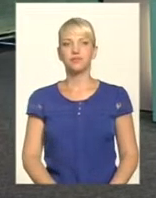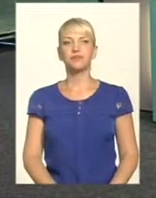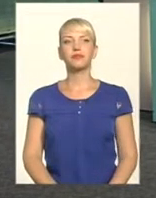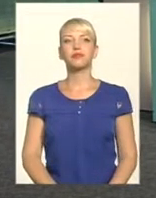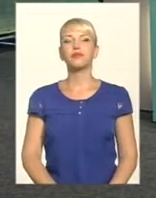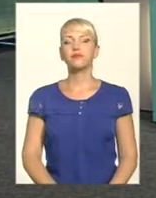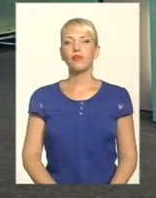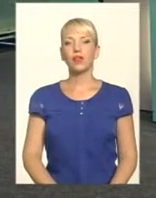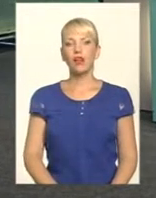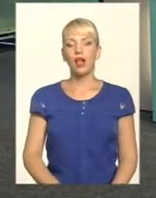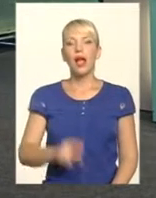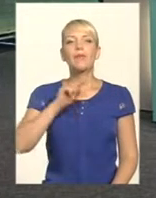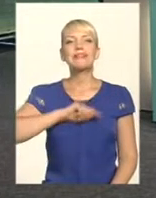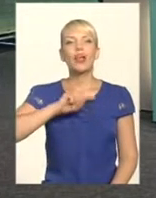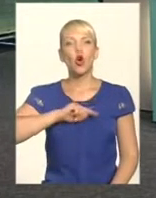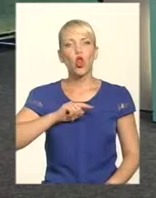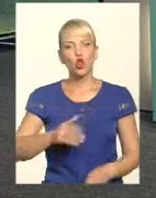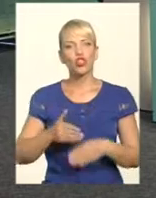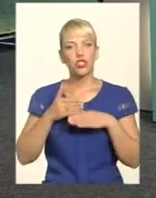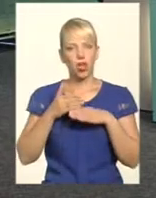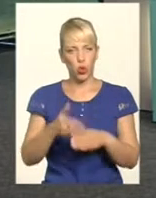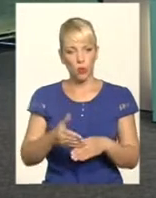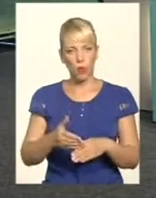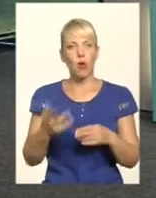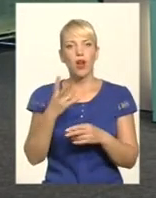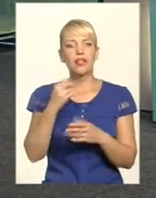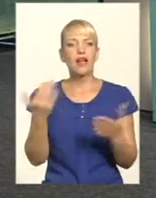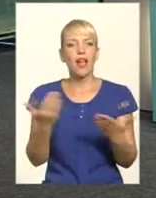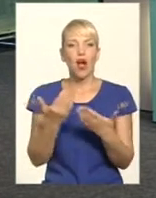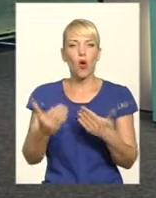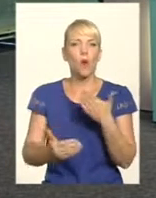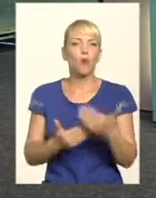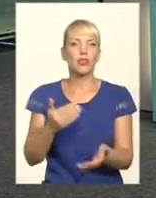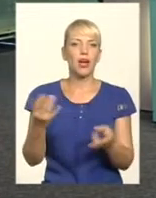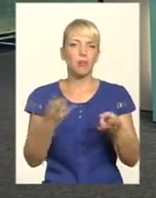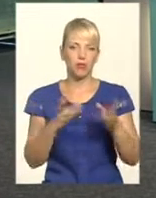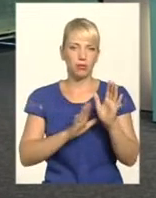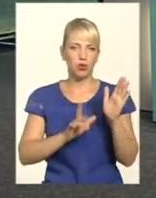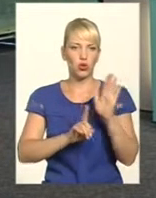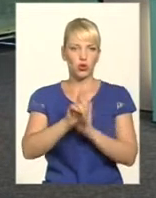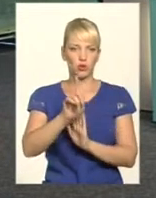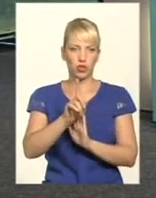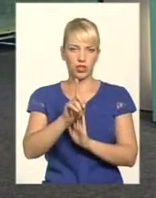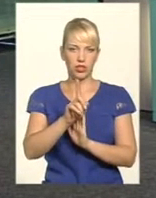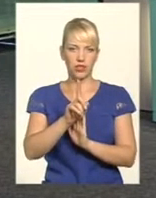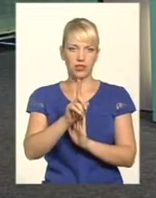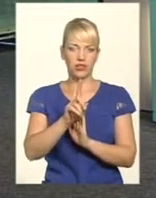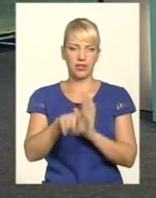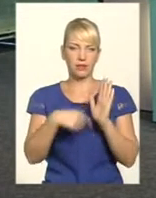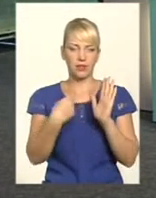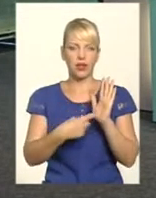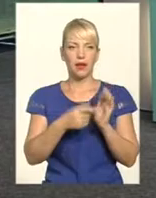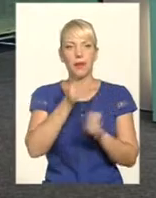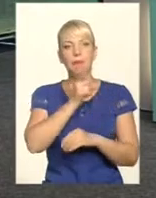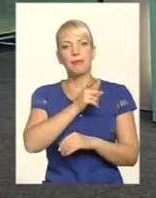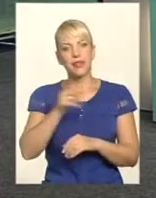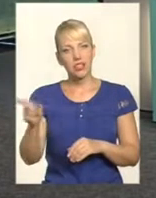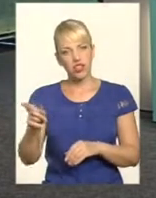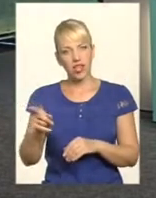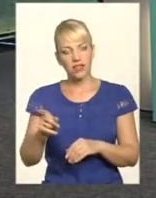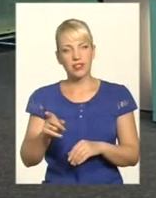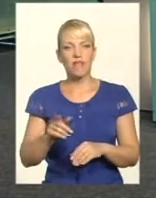власне, психологічна допомога, на якому етапі вона має розпочинатися? Під час